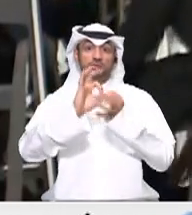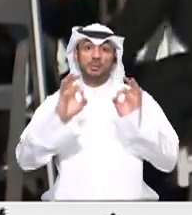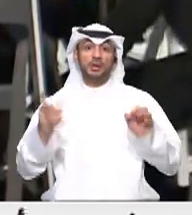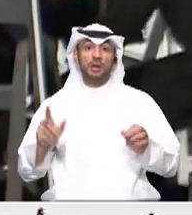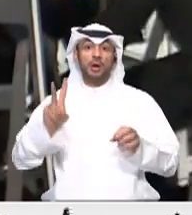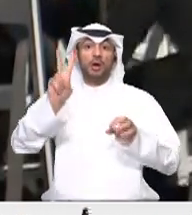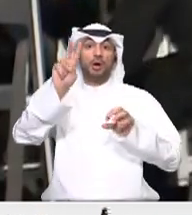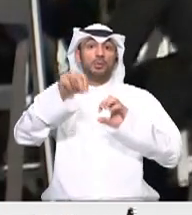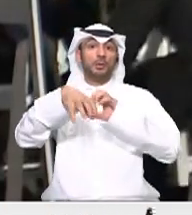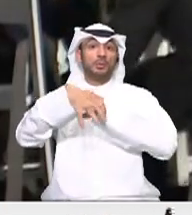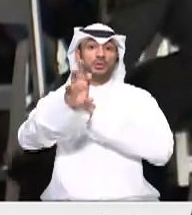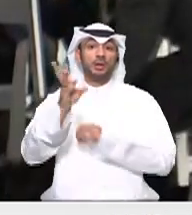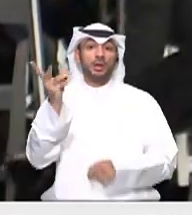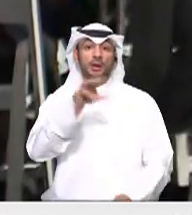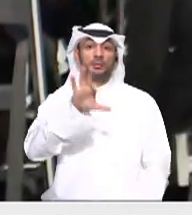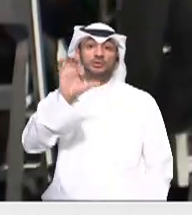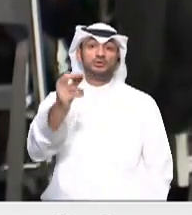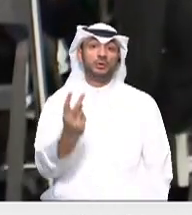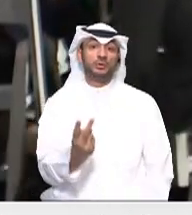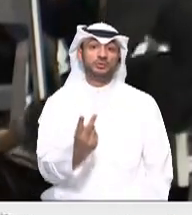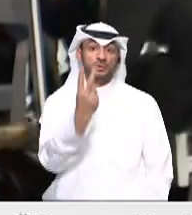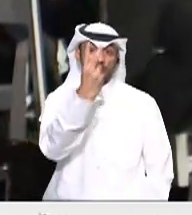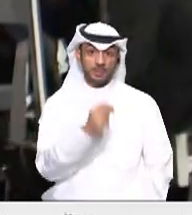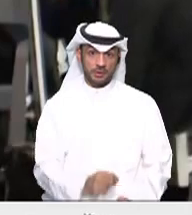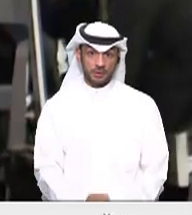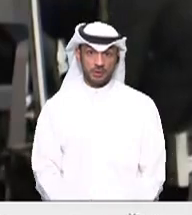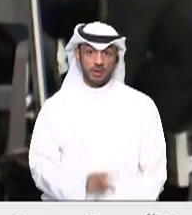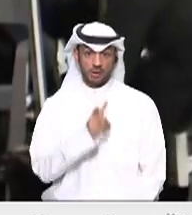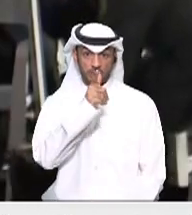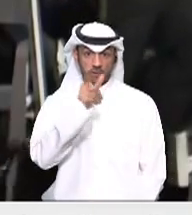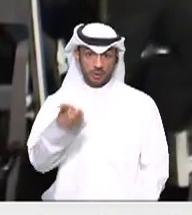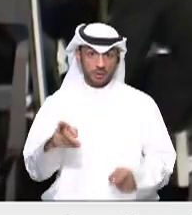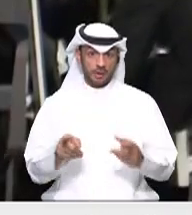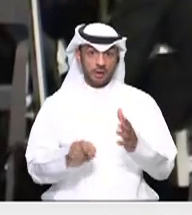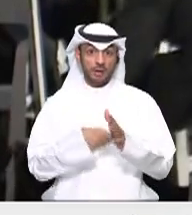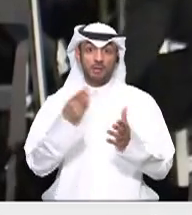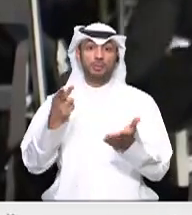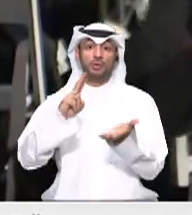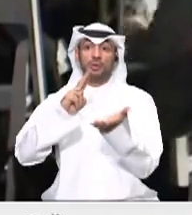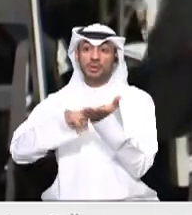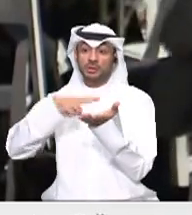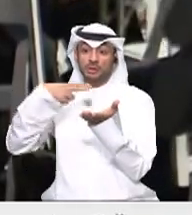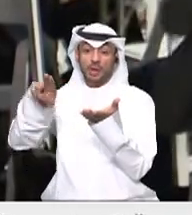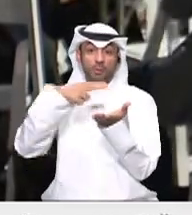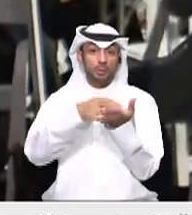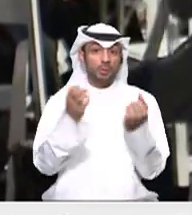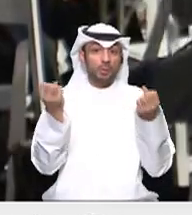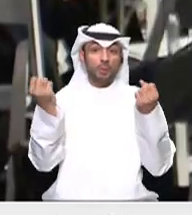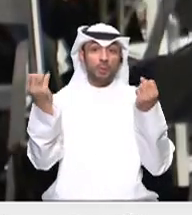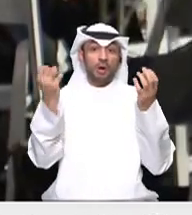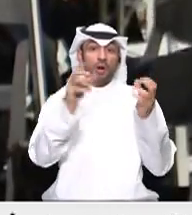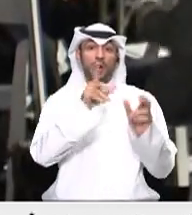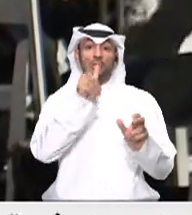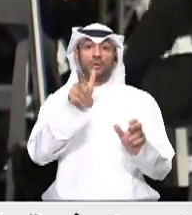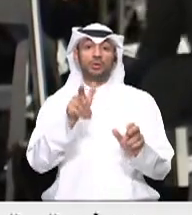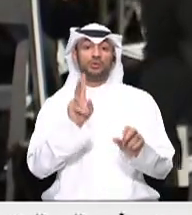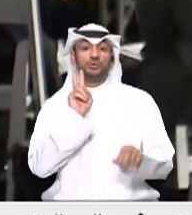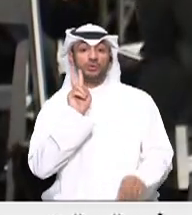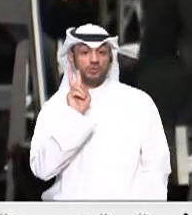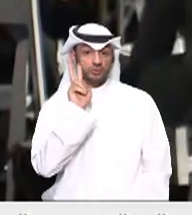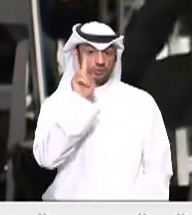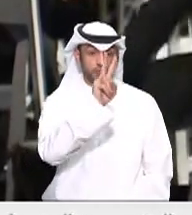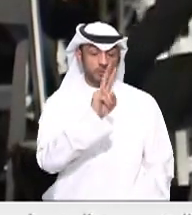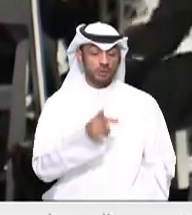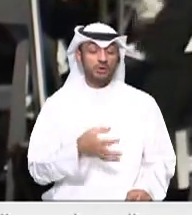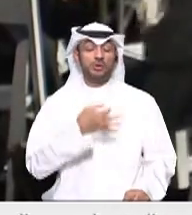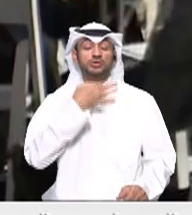المتحدة 79 كانت من خلاله دعوات عديدة للوقوف وتجديد